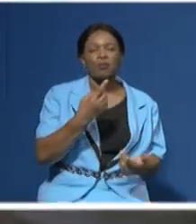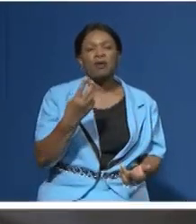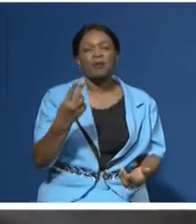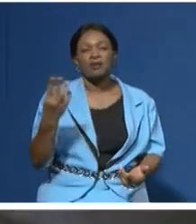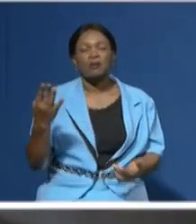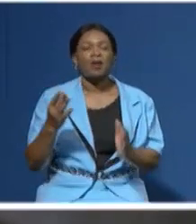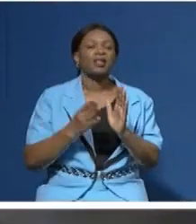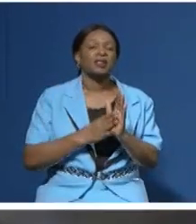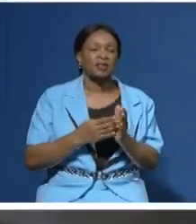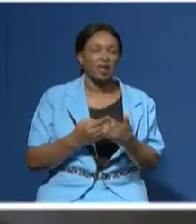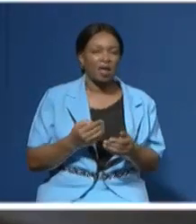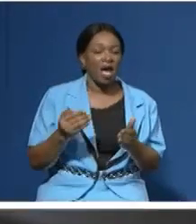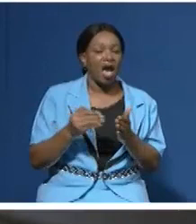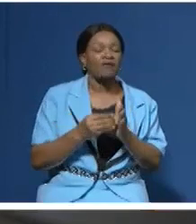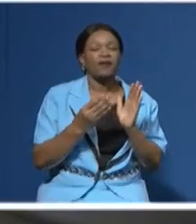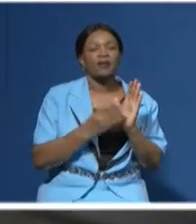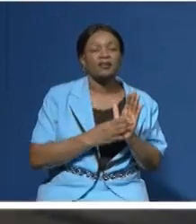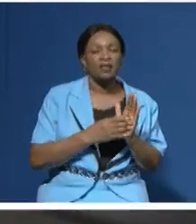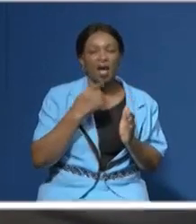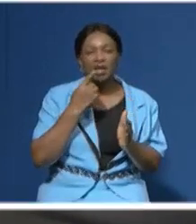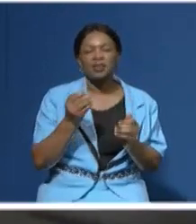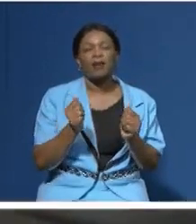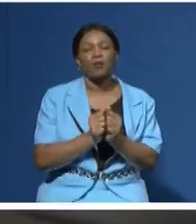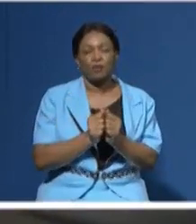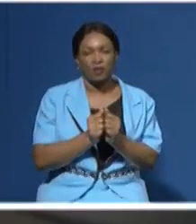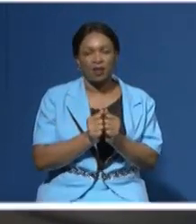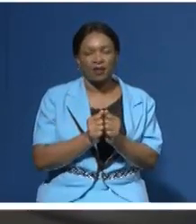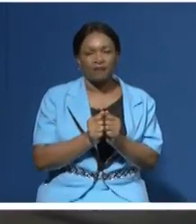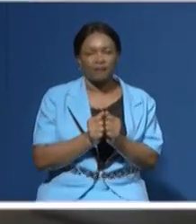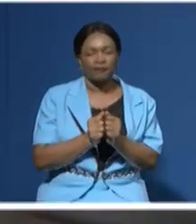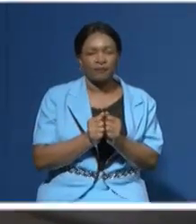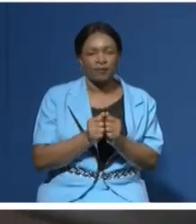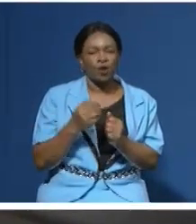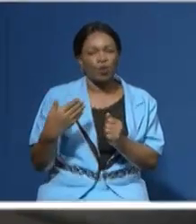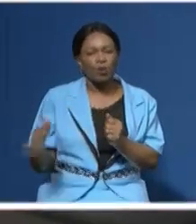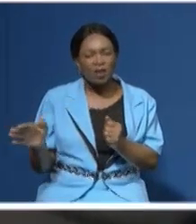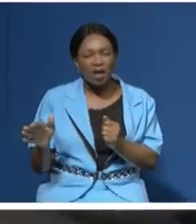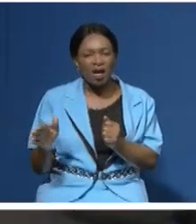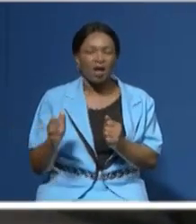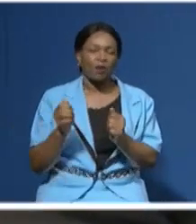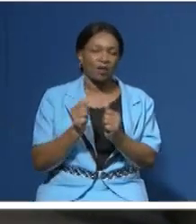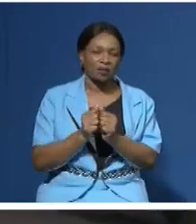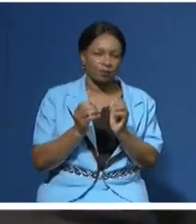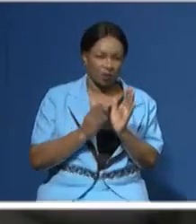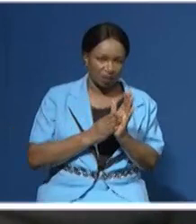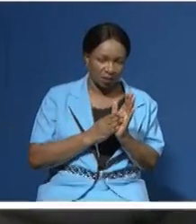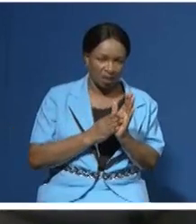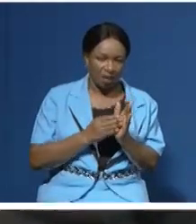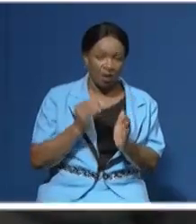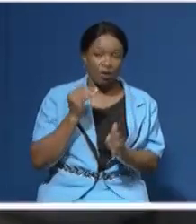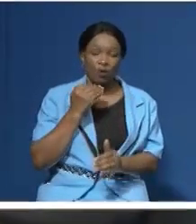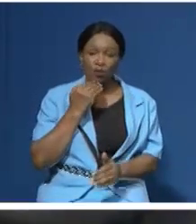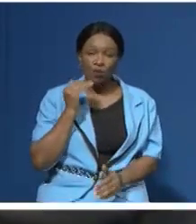1, 2, 3, 4, 5, 6, 7, 8, 9. Akifika 9 anasema 10. Kwa hiyo inakuwa kulia kwa 9. Alafu anaendelea, ukimwambia 20 itakuwa